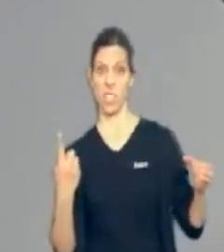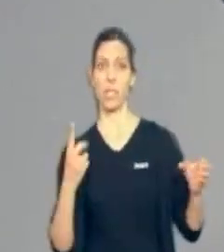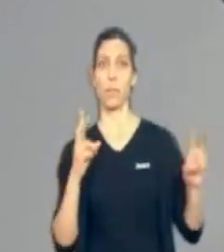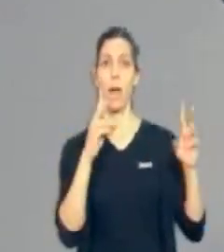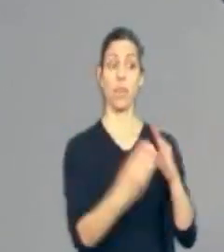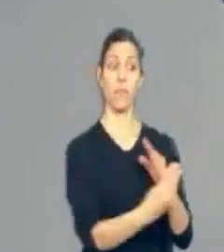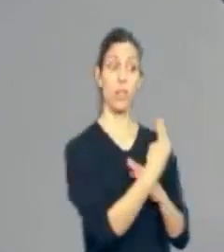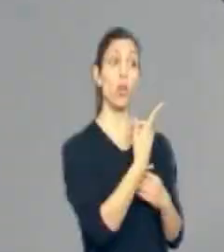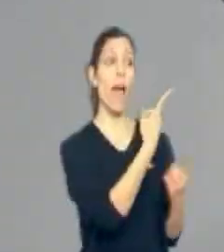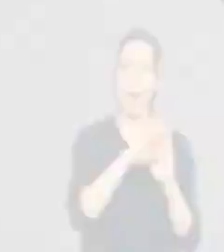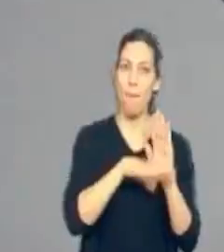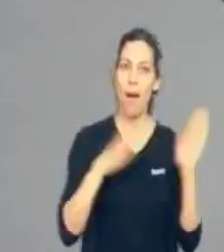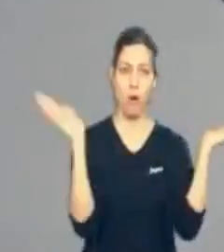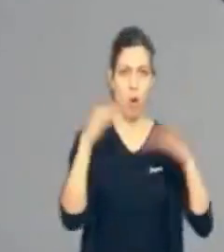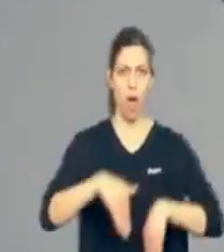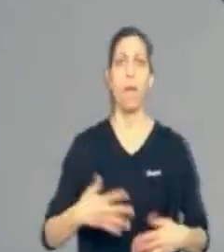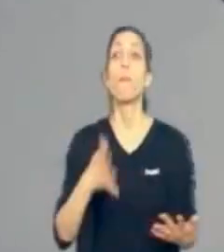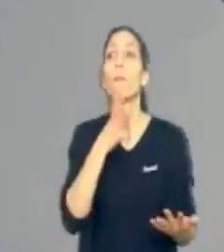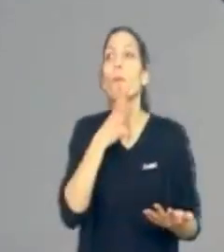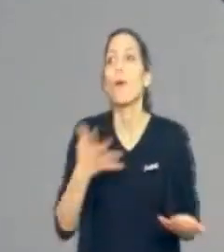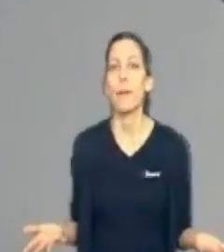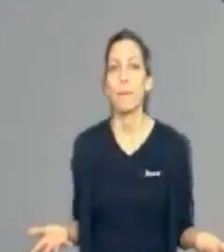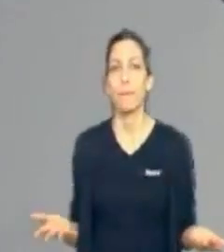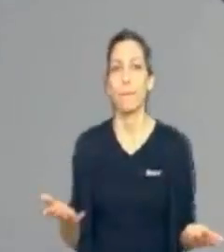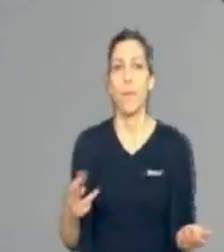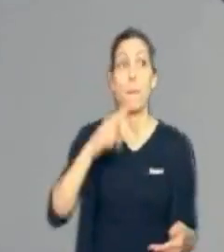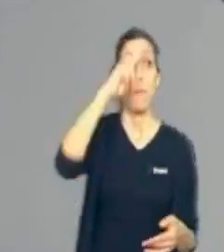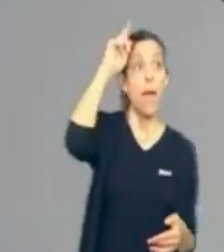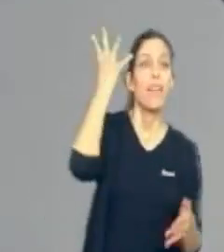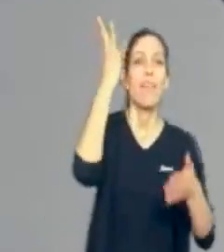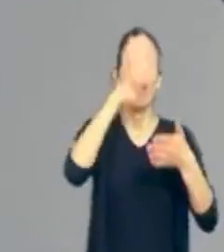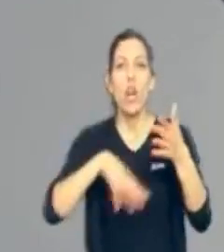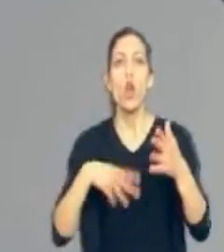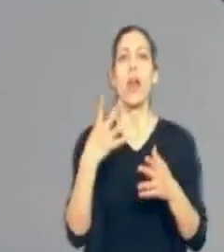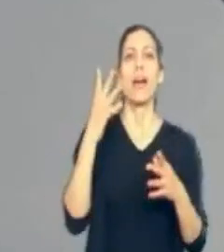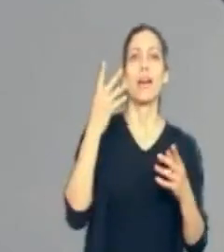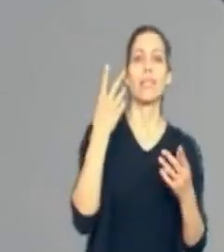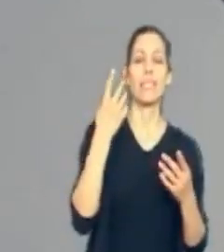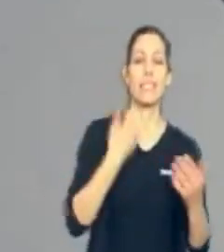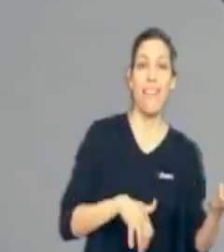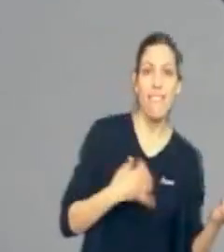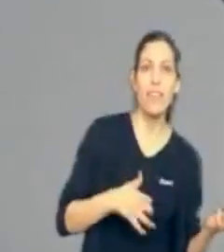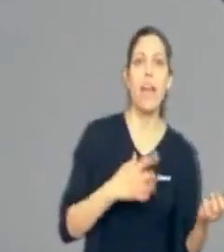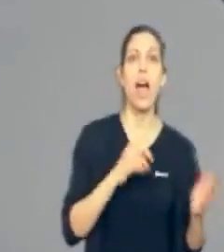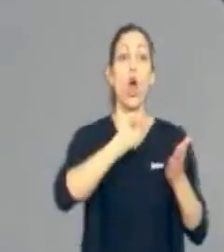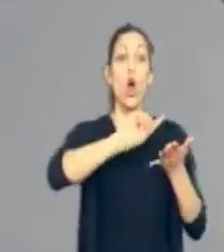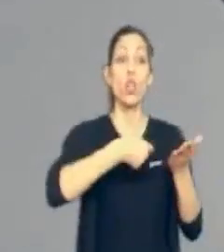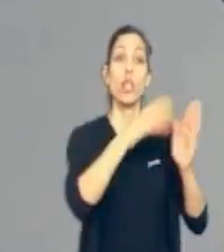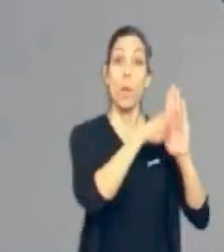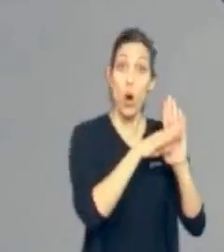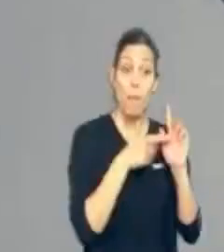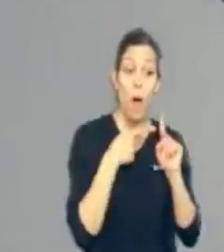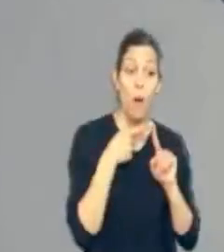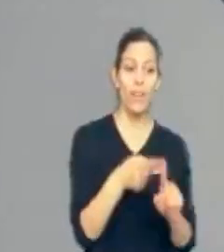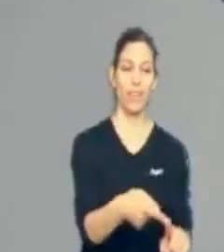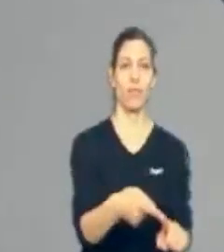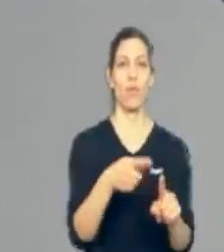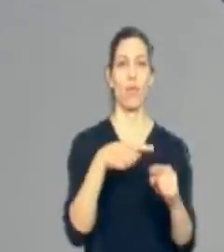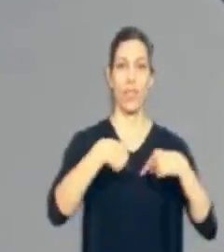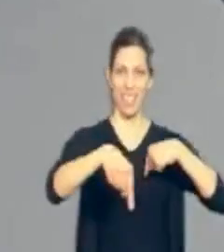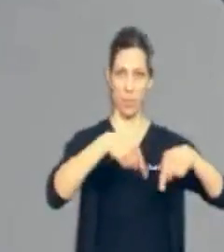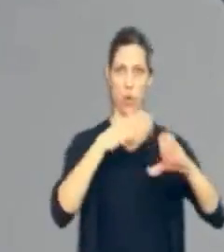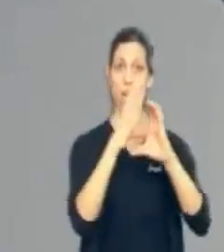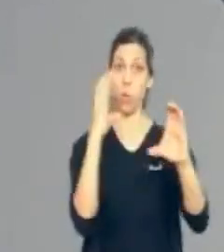inversions que necessitem. Per què? Madrid, Barcelona, Sevilla tenen contracte programa per al seu transport metropolità, per als